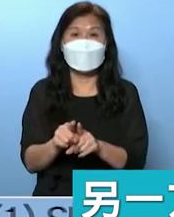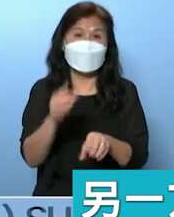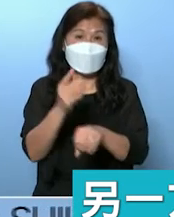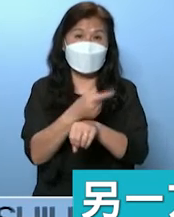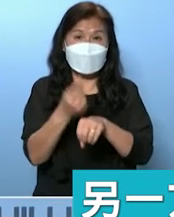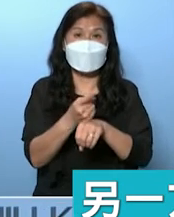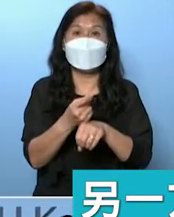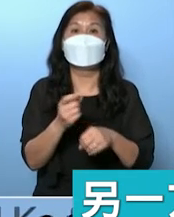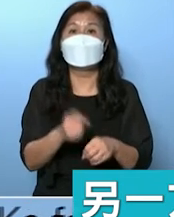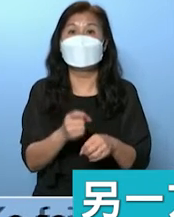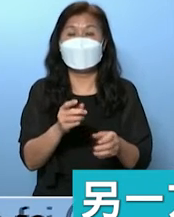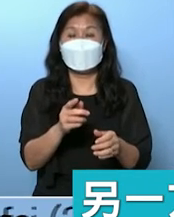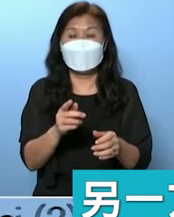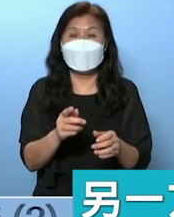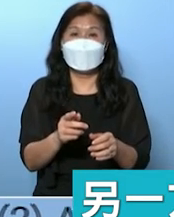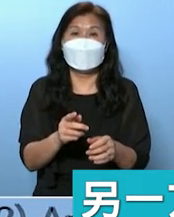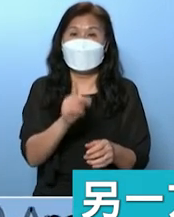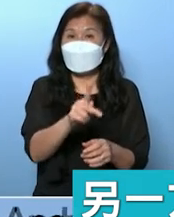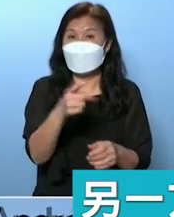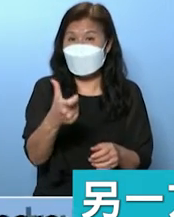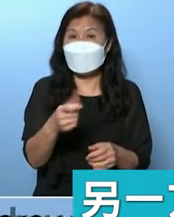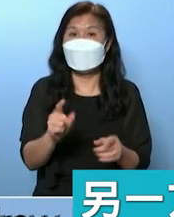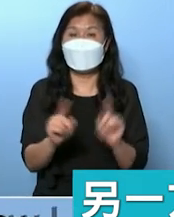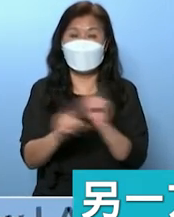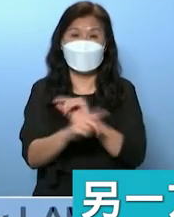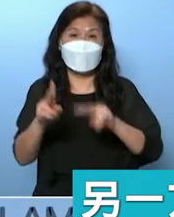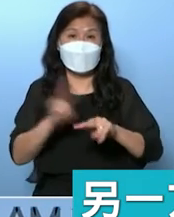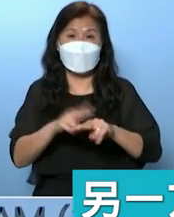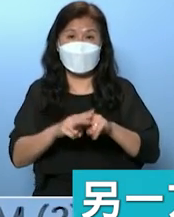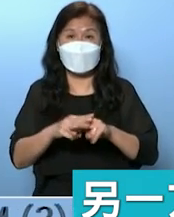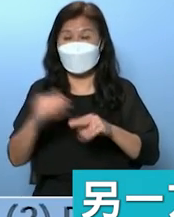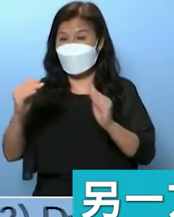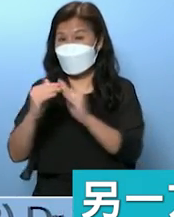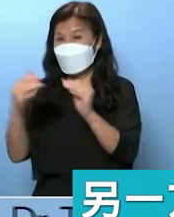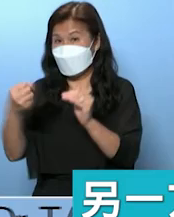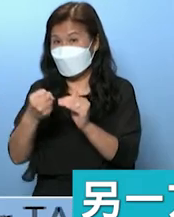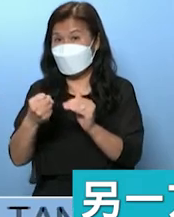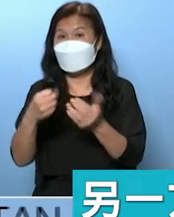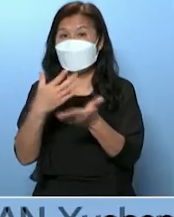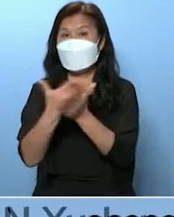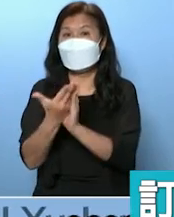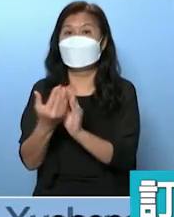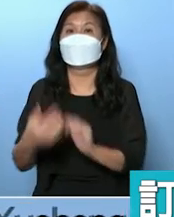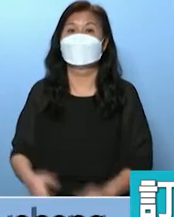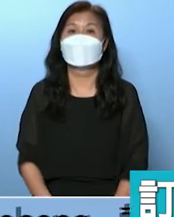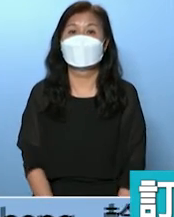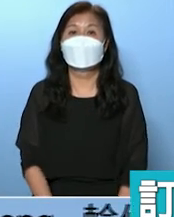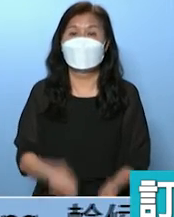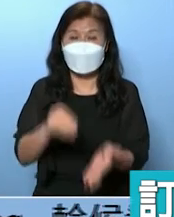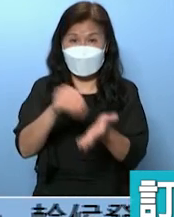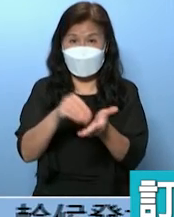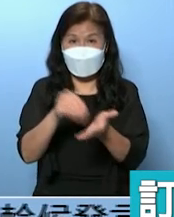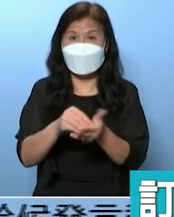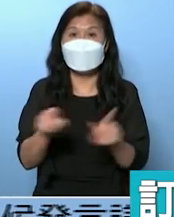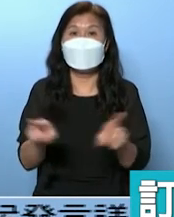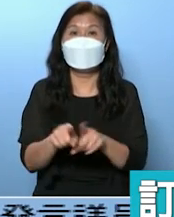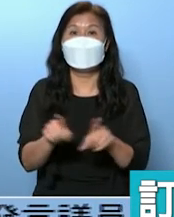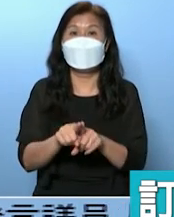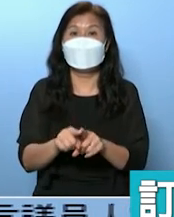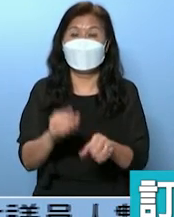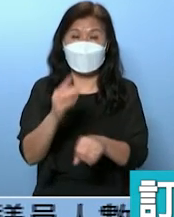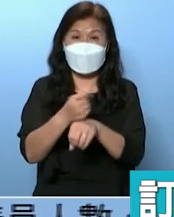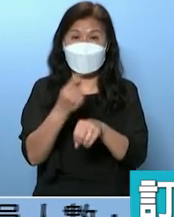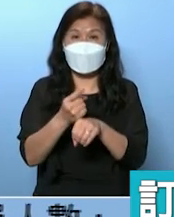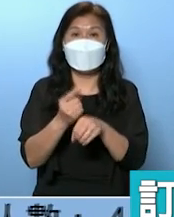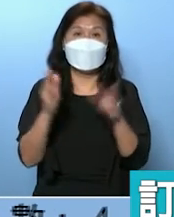些貸款人就執行抵押向業主採取行動的權利，訂明如果在暫緩追討欠